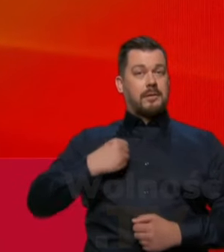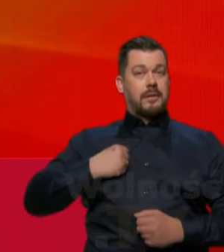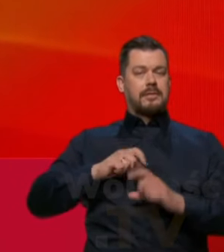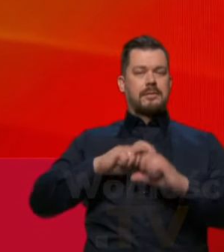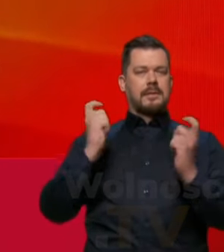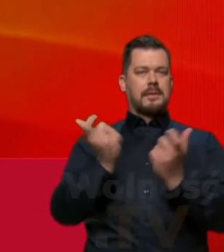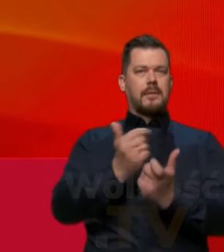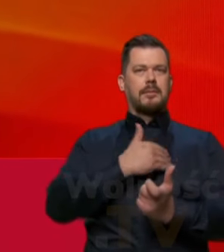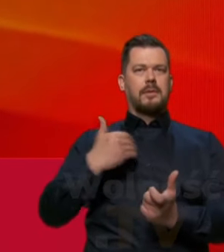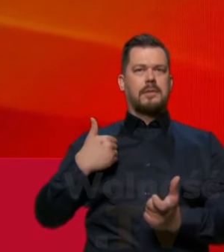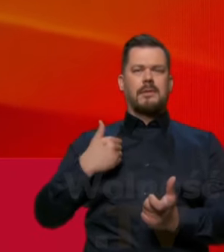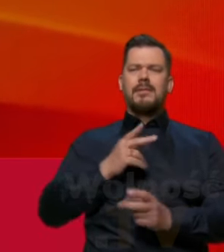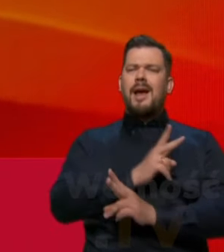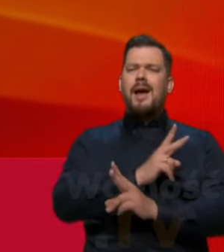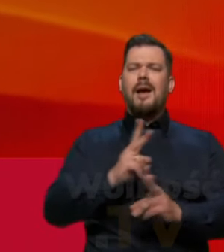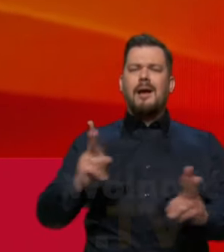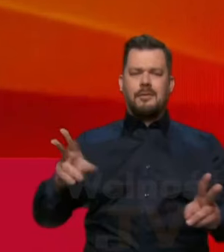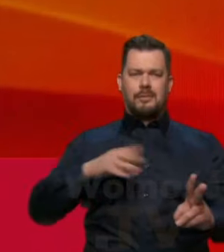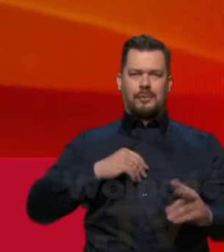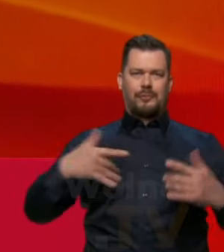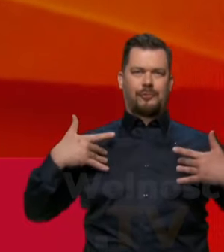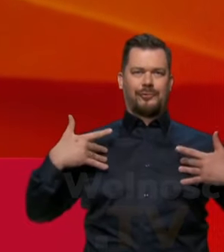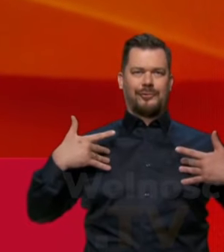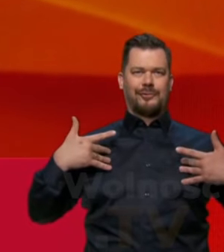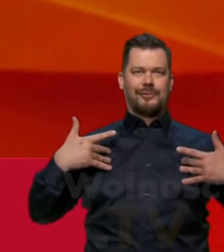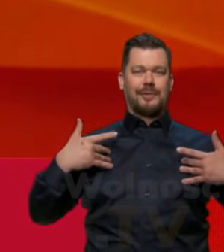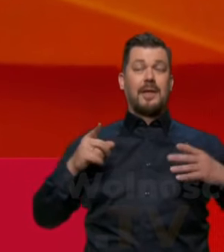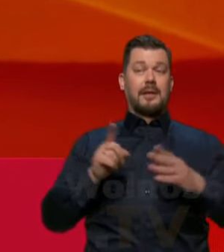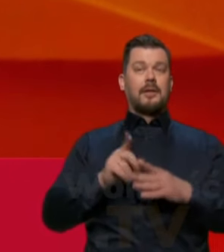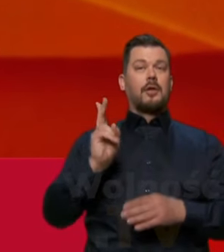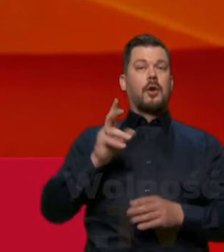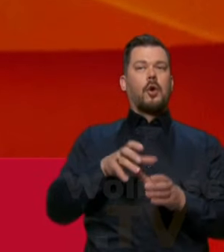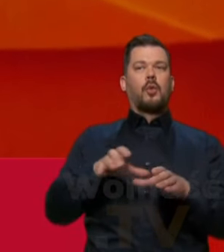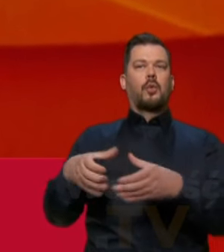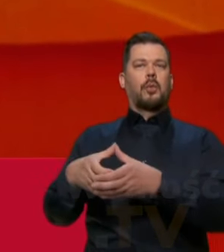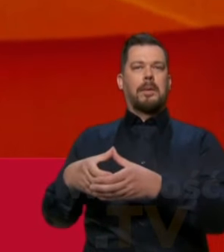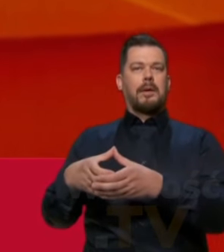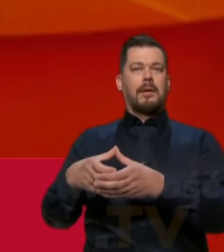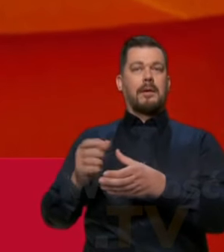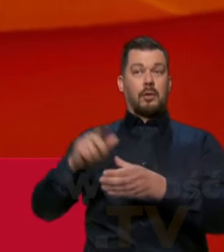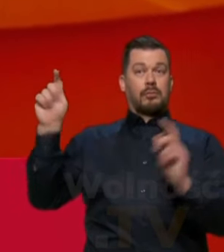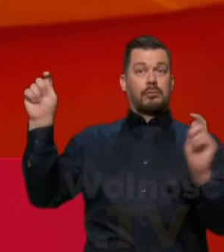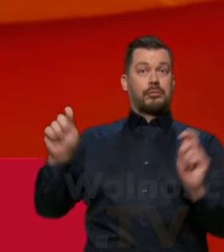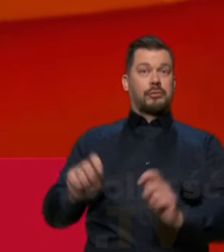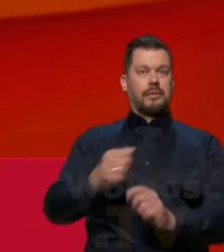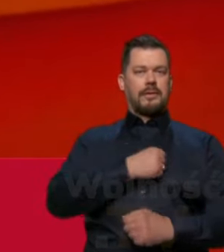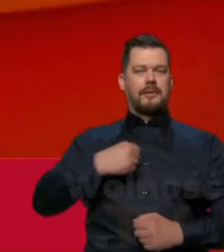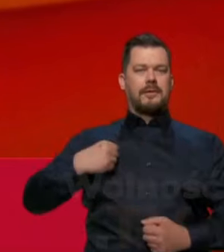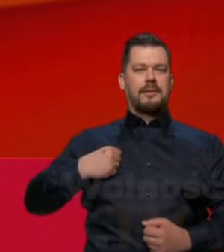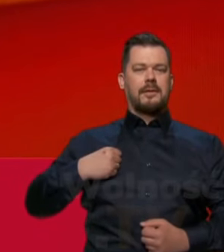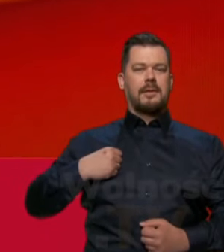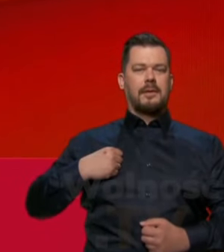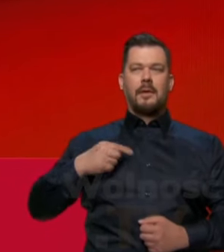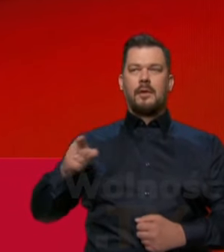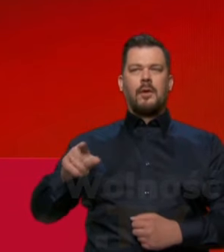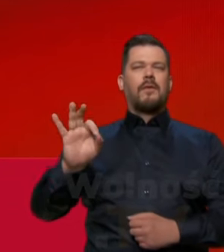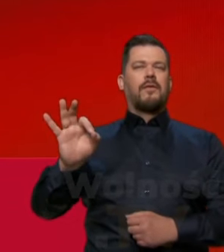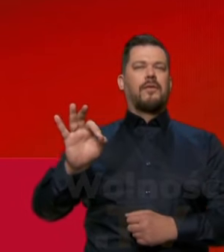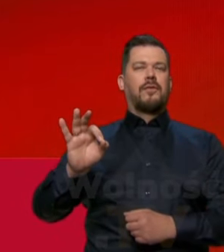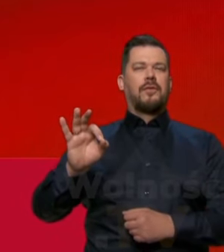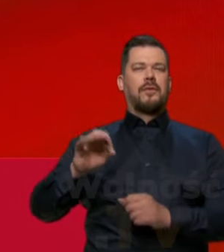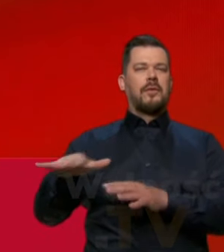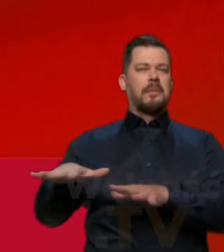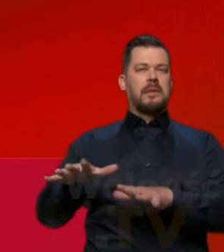Polsce, w której jest miejsce dla każdego. Także dla tych osób, które dzisiaj przyjeżdżają do Warszawy bardzo często, uciekając przed